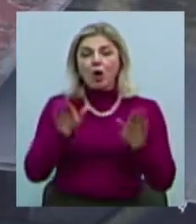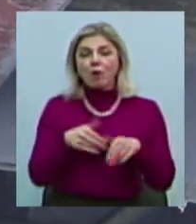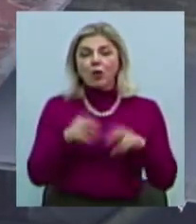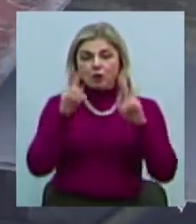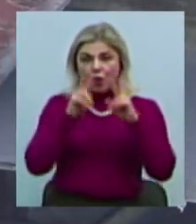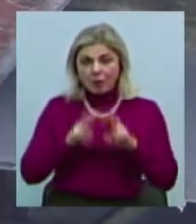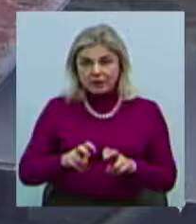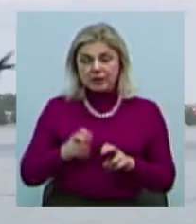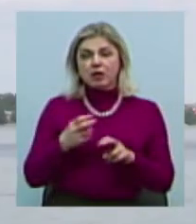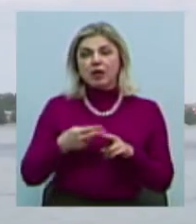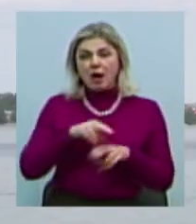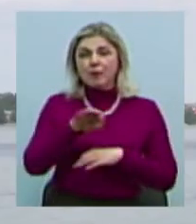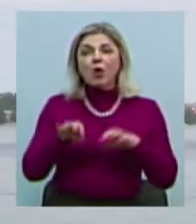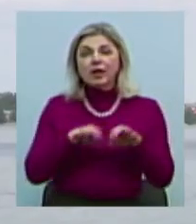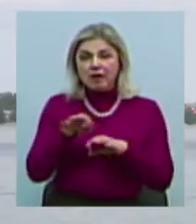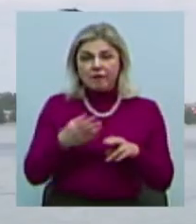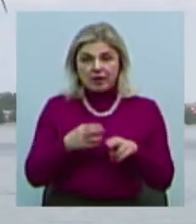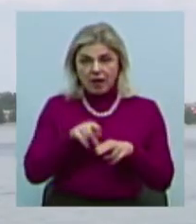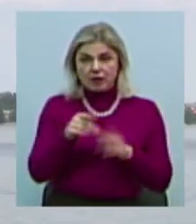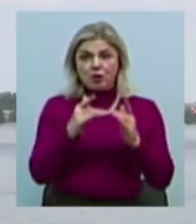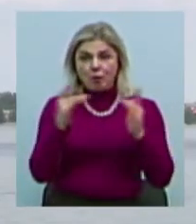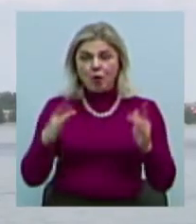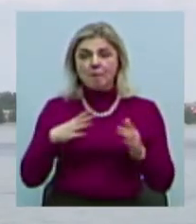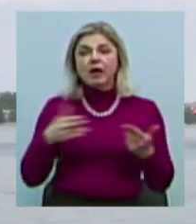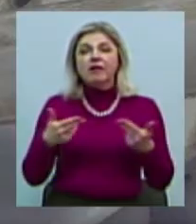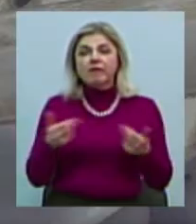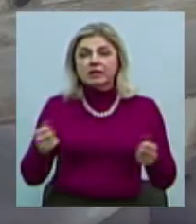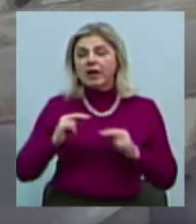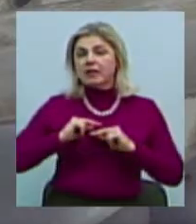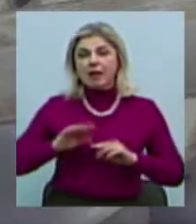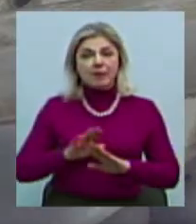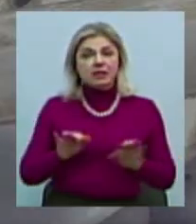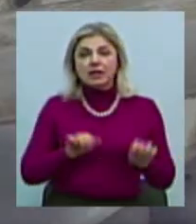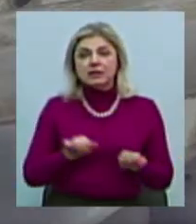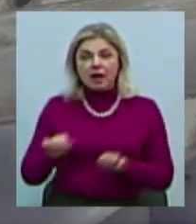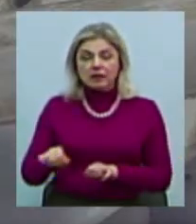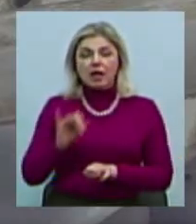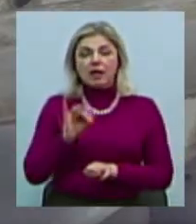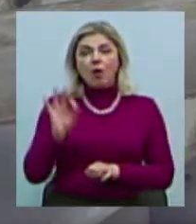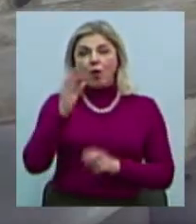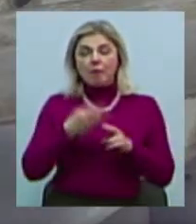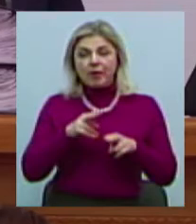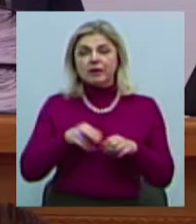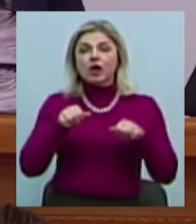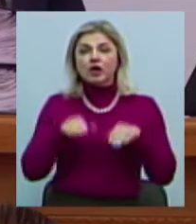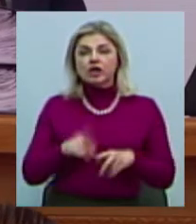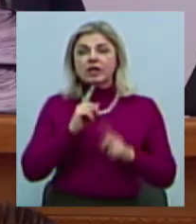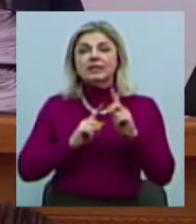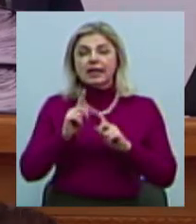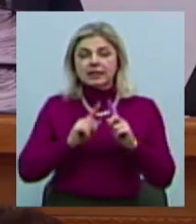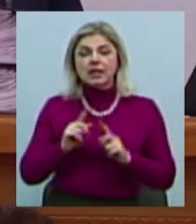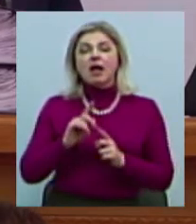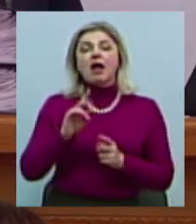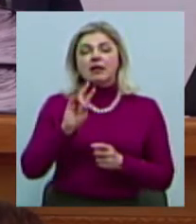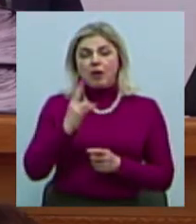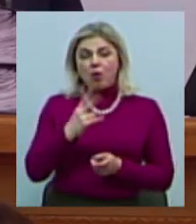комплексного проєктування об'єктів будівництва», міст був визнаний непрацездатним. Про це, зокрема, йдеться в рішенні сесії Миколаївської міської ради